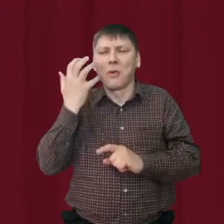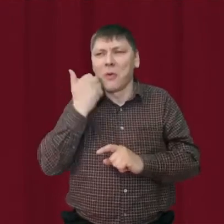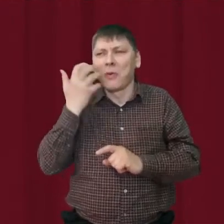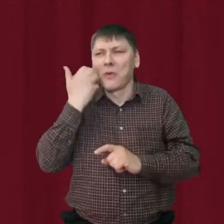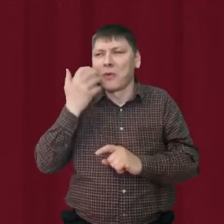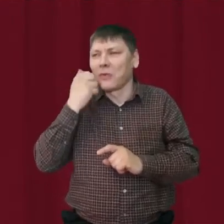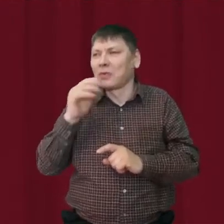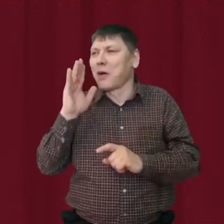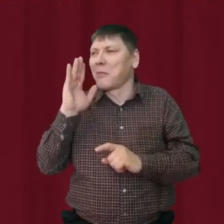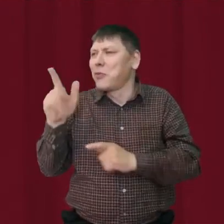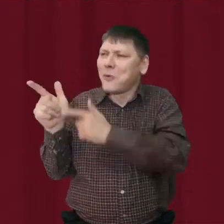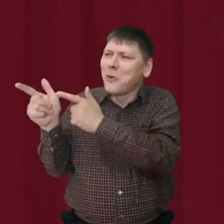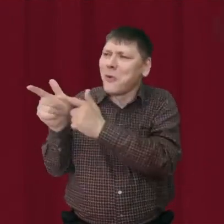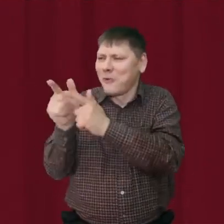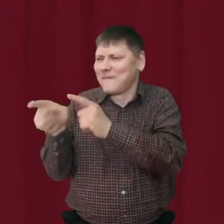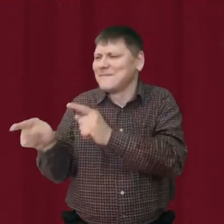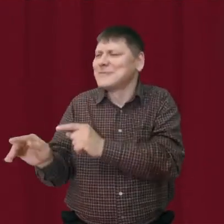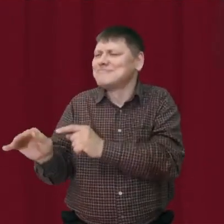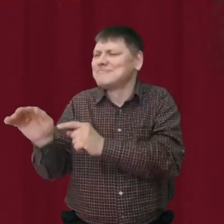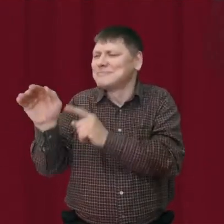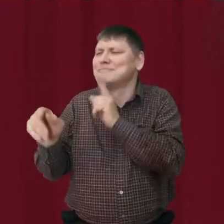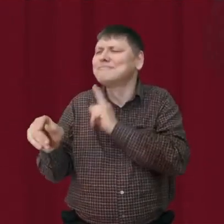скажем так, созреет, дорастет.